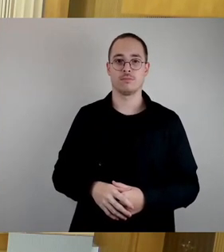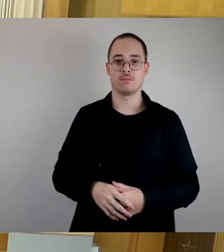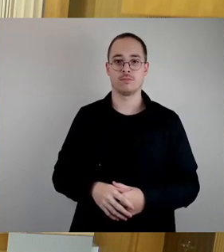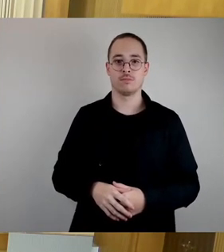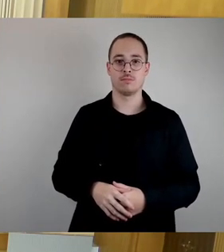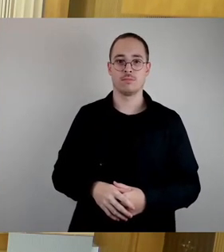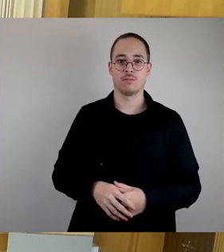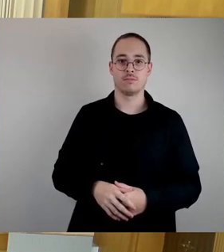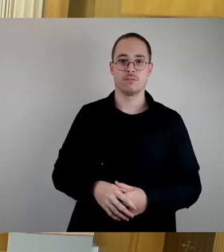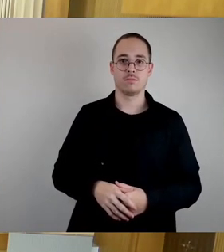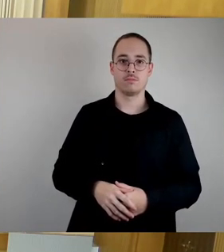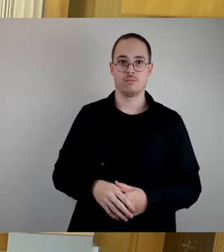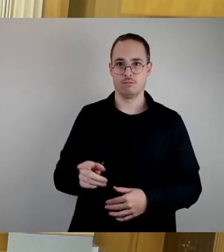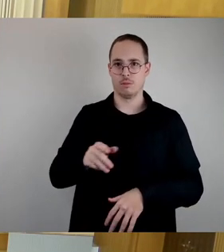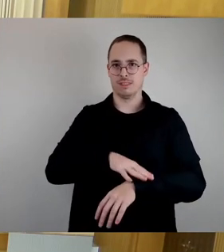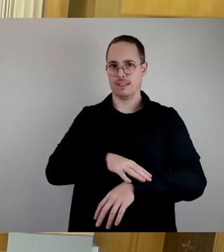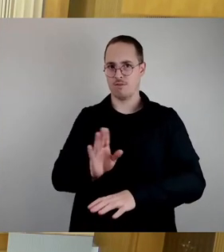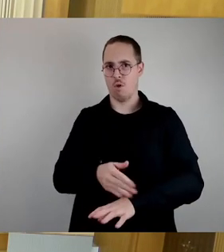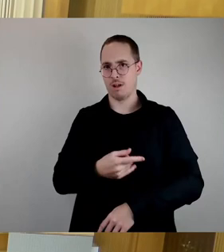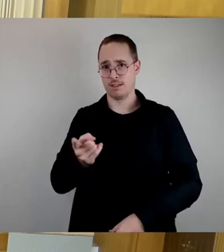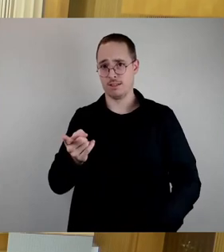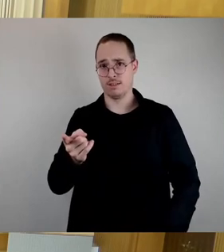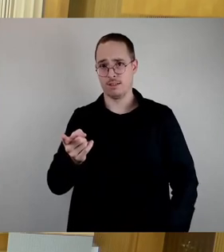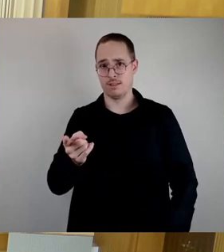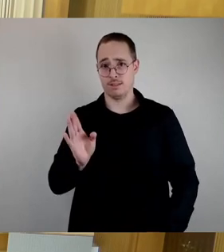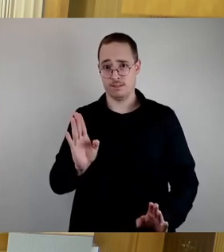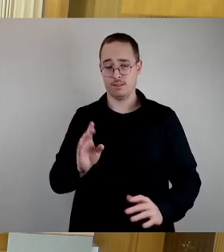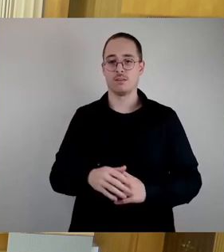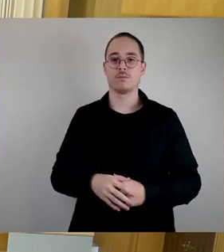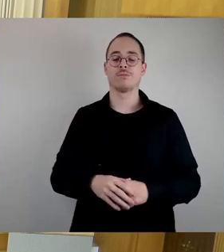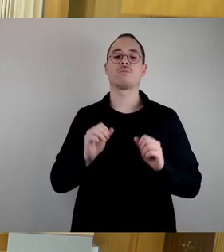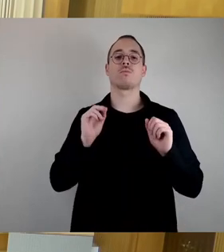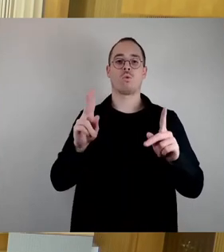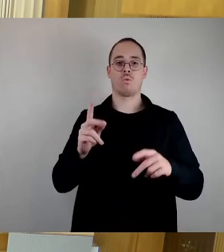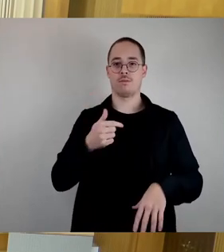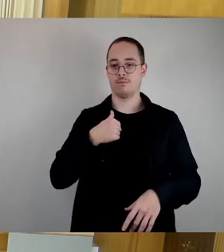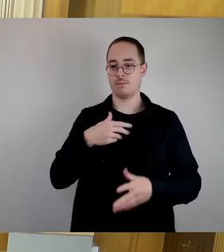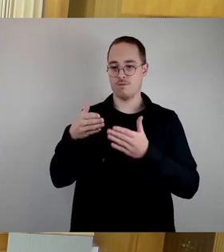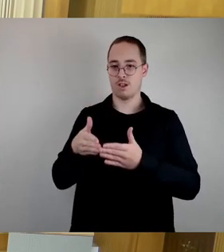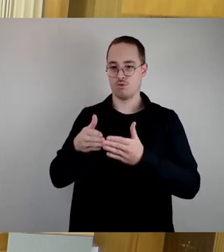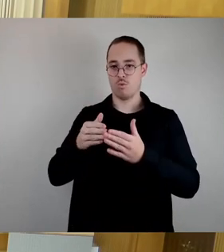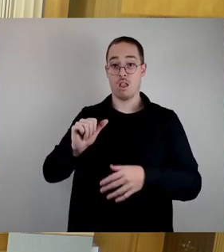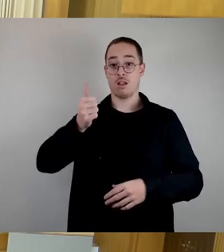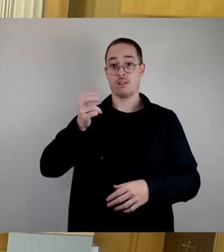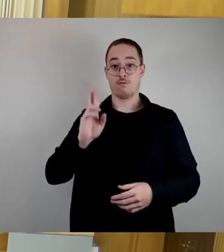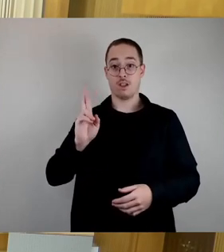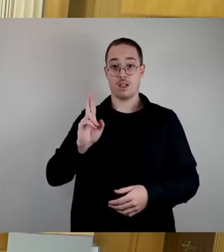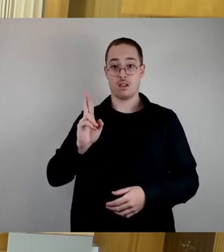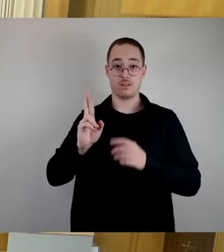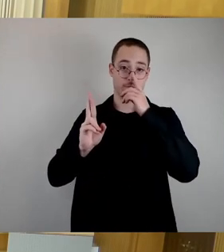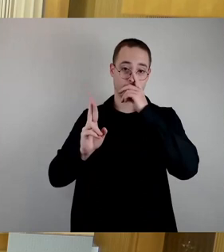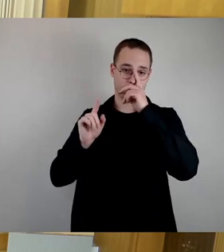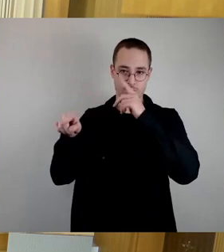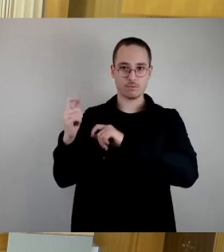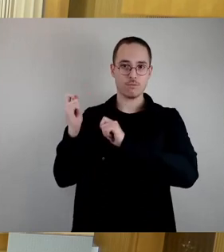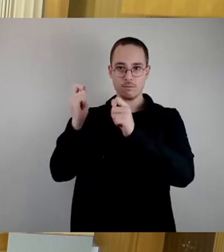Ja, ist aber die Zeit dann vorbei. So, dann, ich würde auch die Fraktion dran nehmen, die einen Antrag gestellt hat,